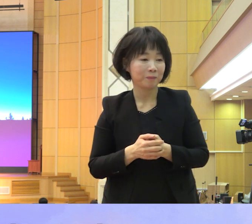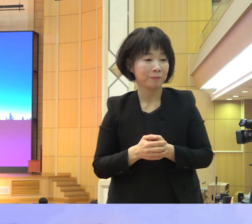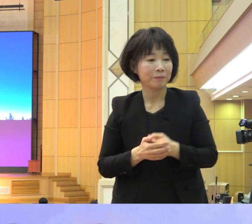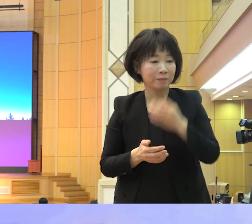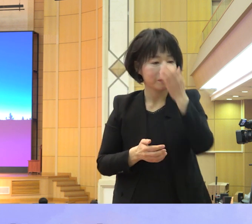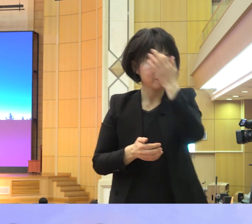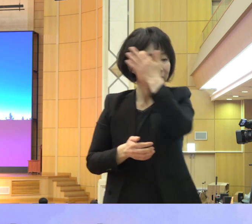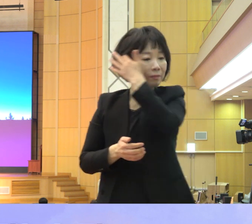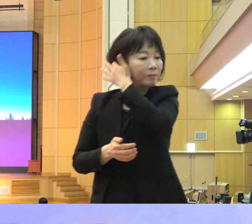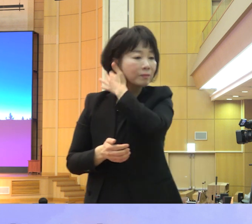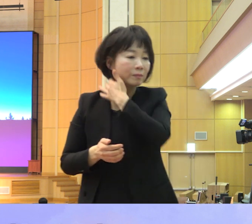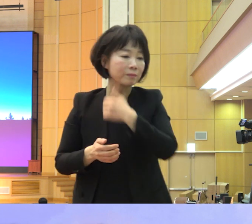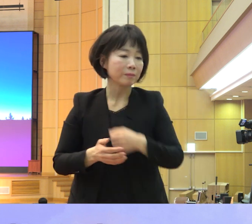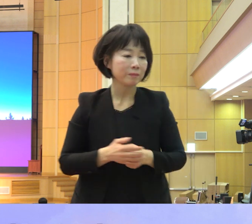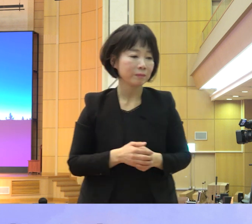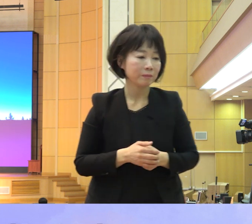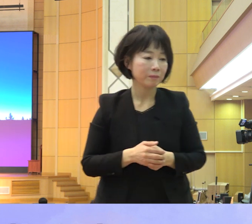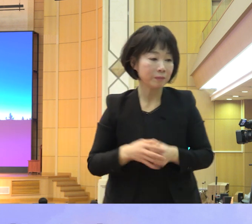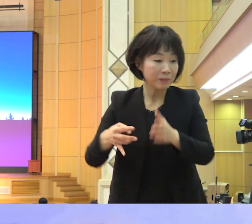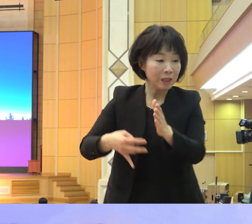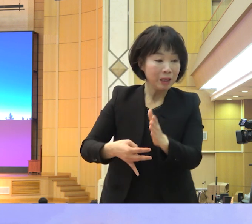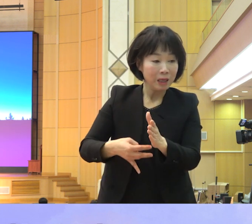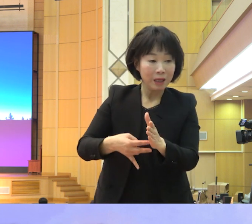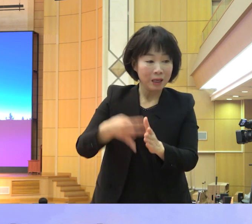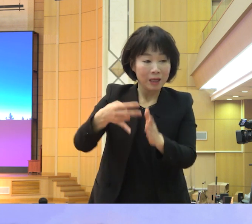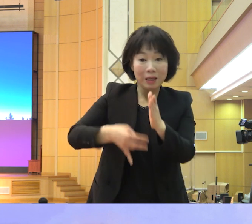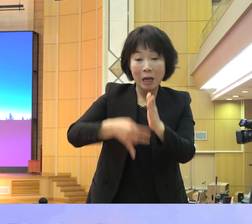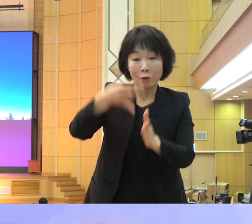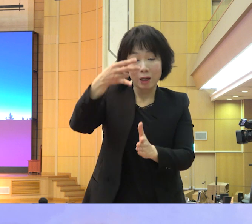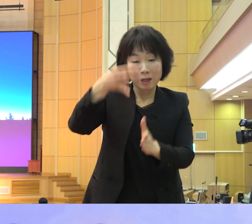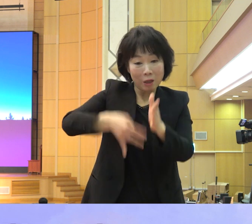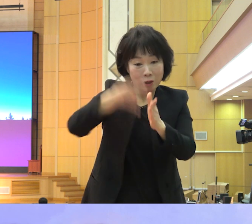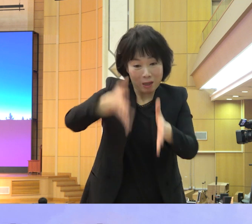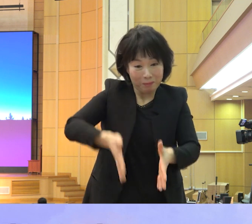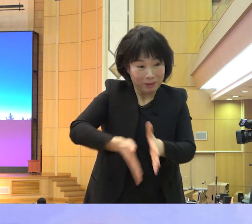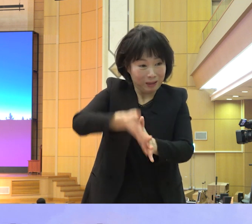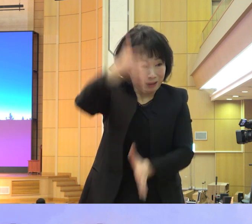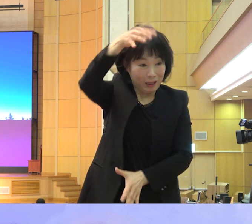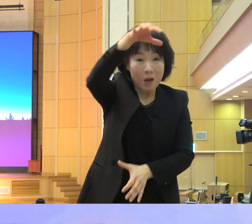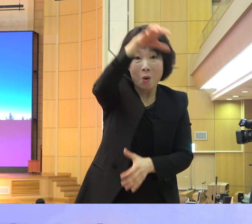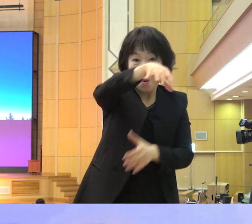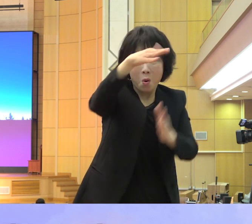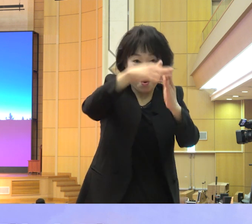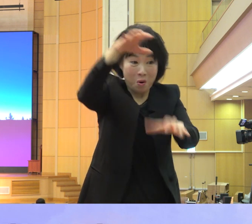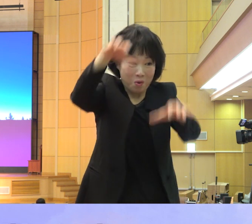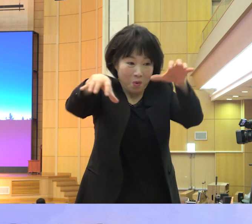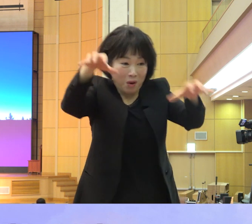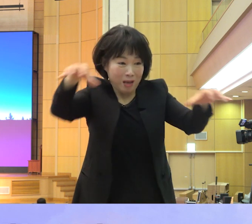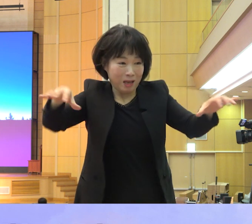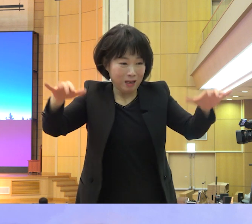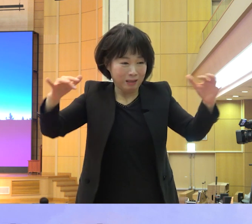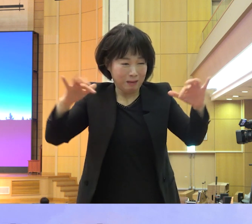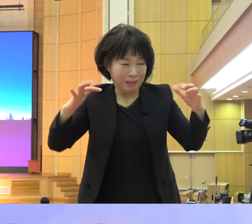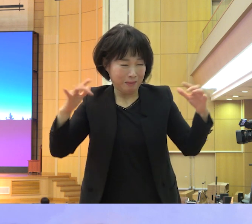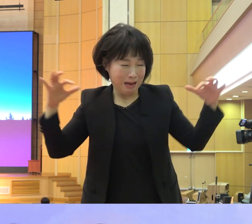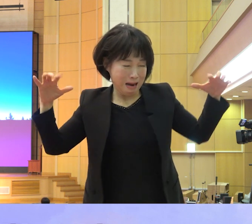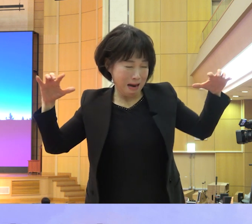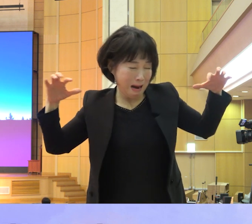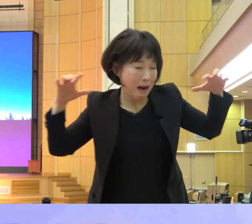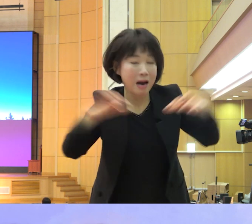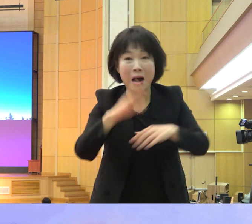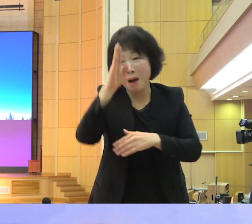예루살렘 근읍, 예루살렘 시내뿐만 아니라 그 근읍에 있는 모든